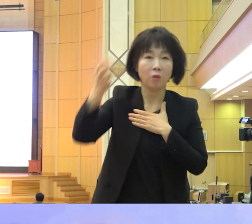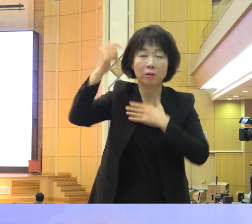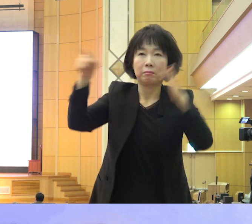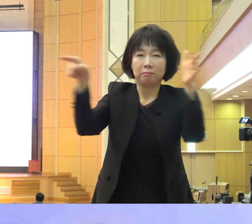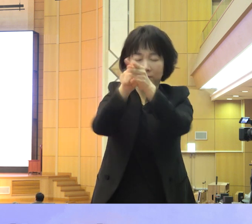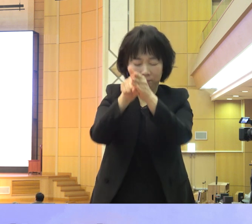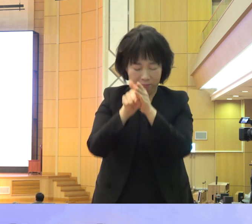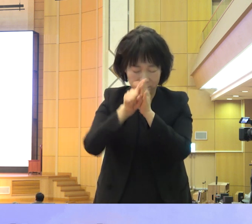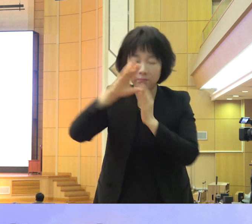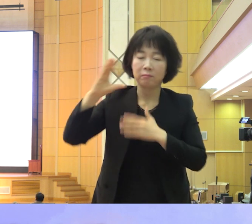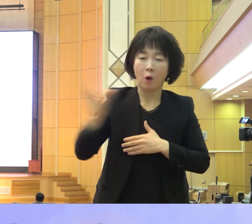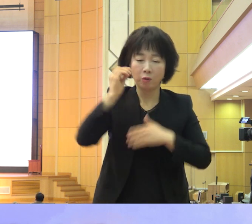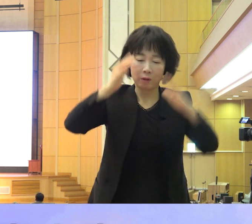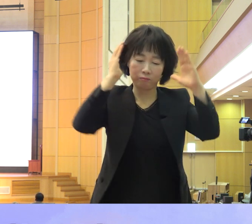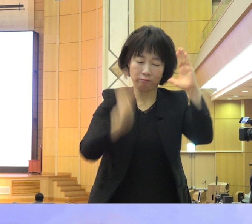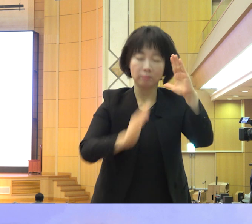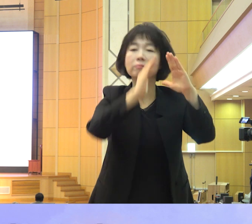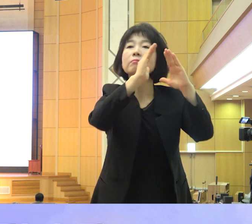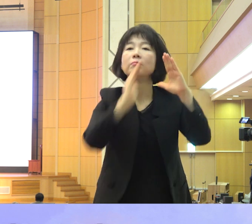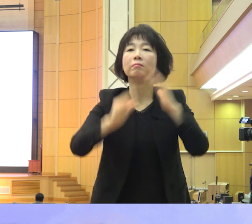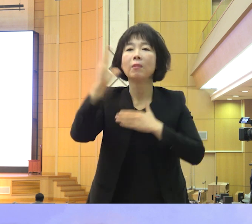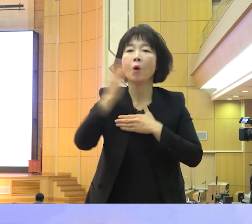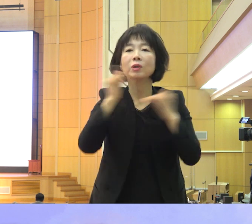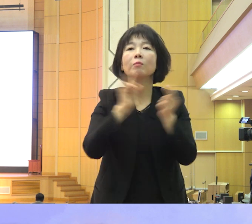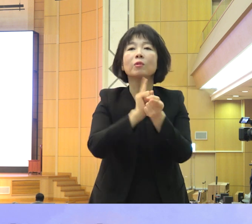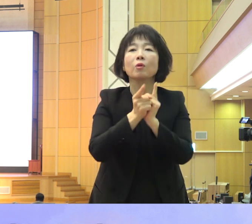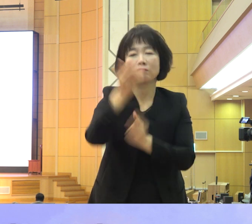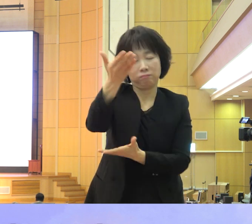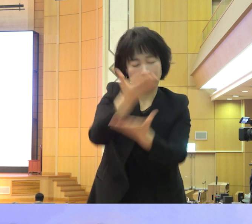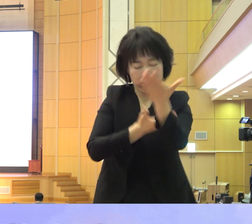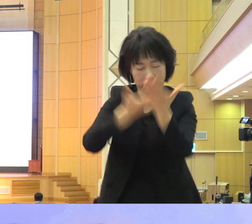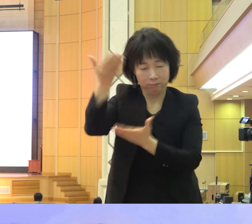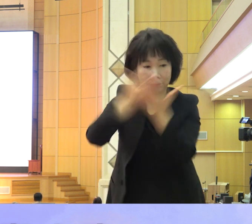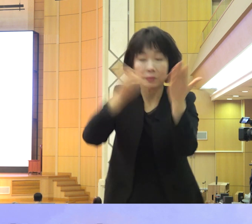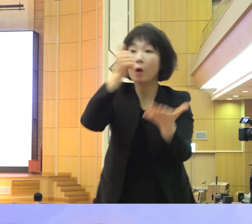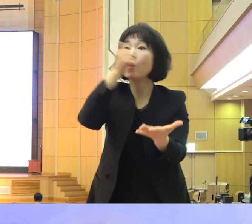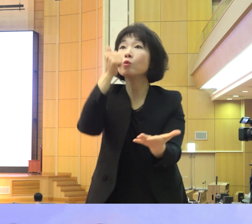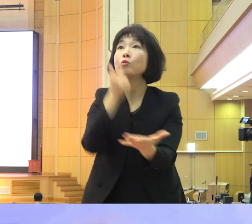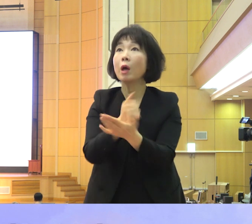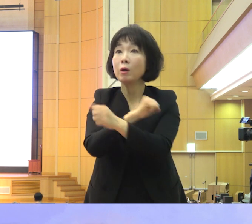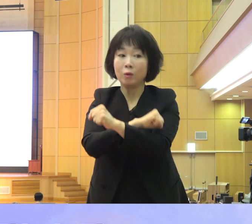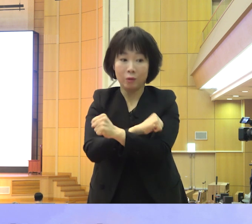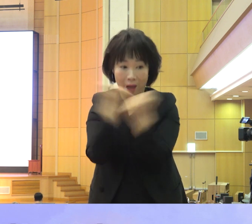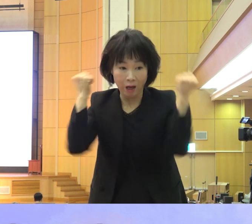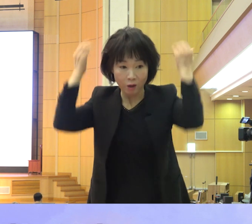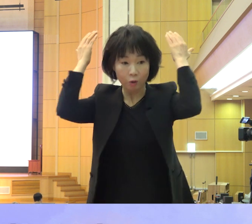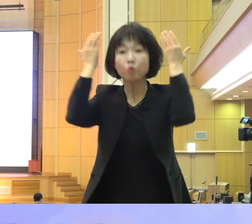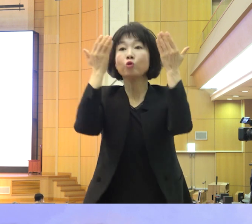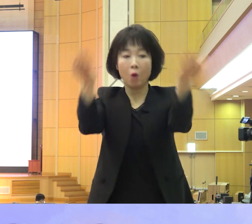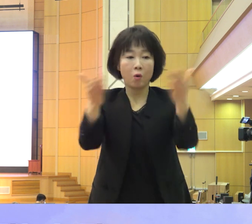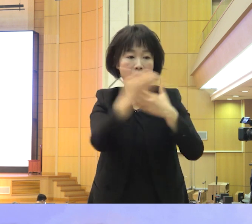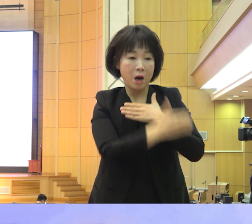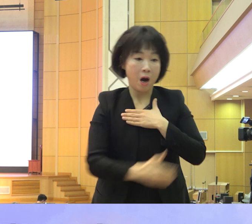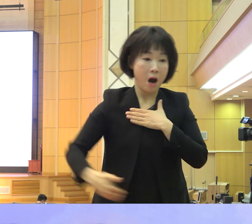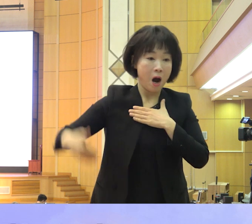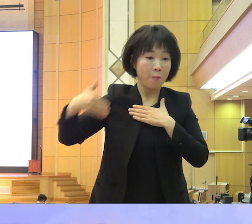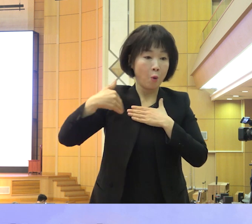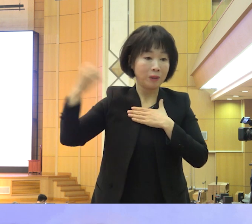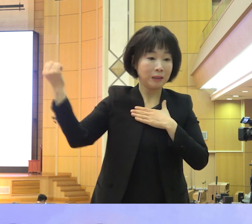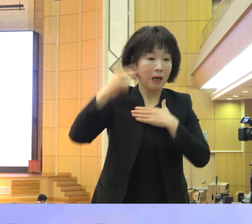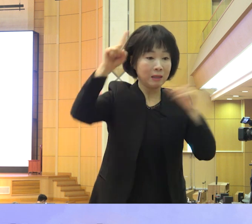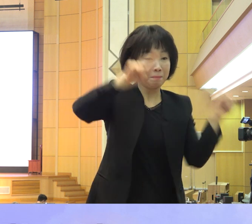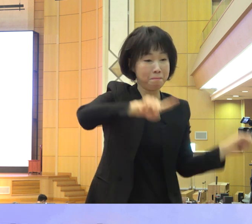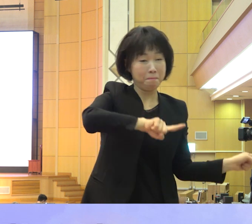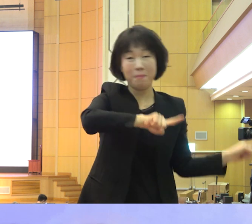성령을 믿사오며 거룩한 공회와 성도가 서로 교통하는 것과 죄를 사하여 주시는